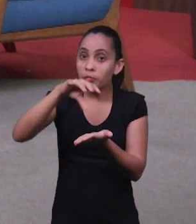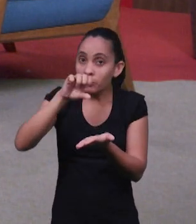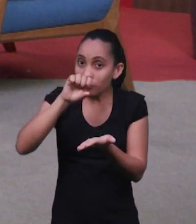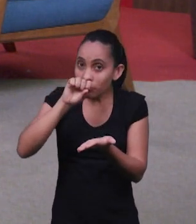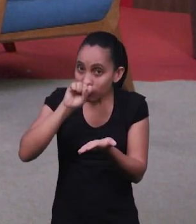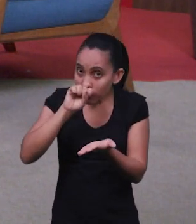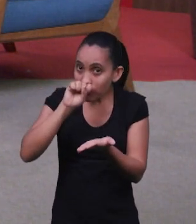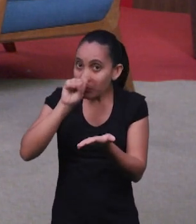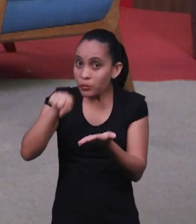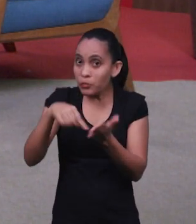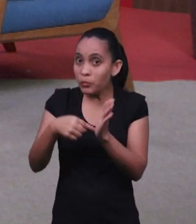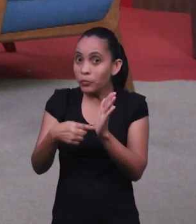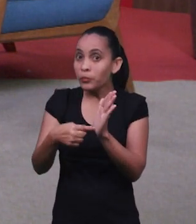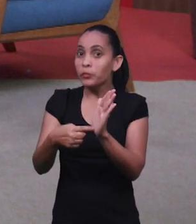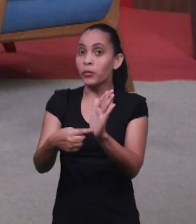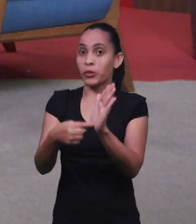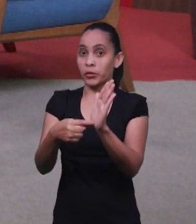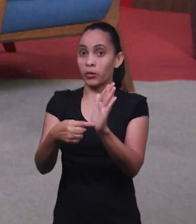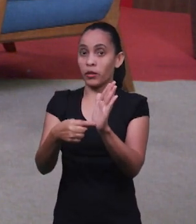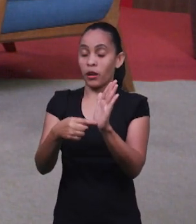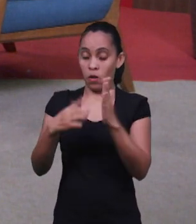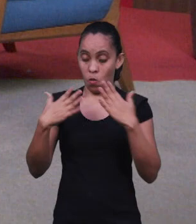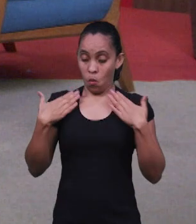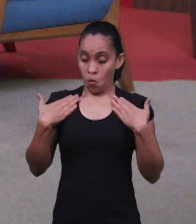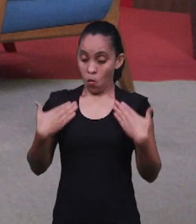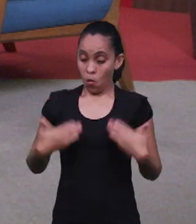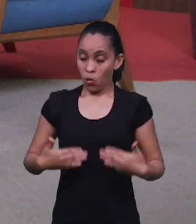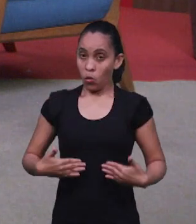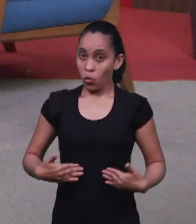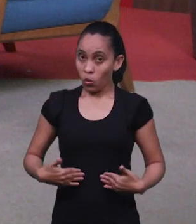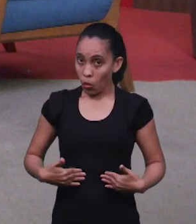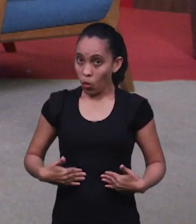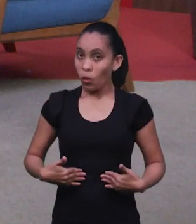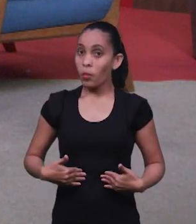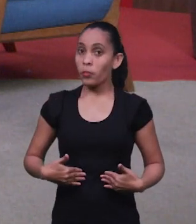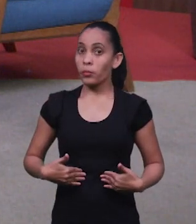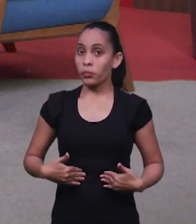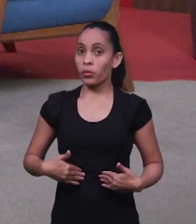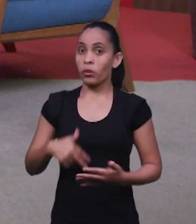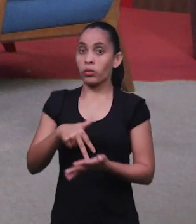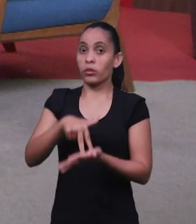dans la préservation du corps. C'est-à-dire,